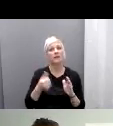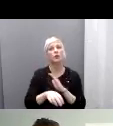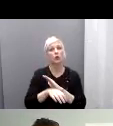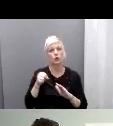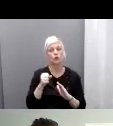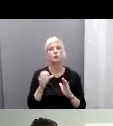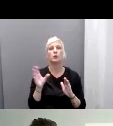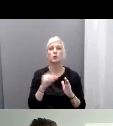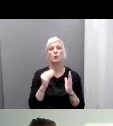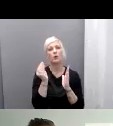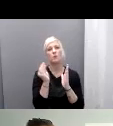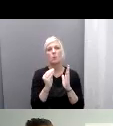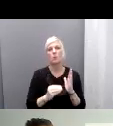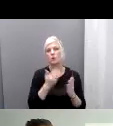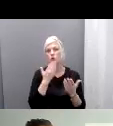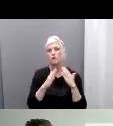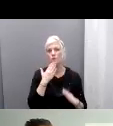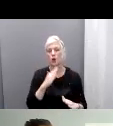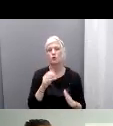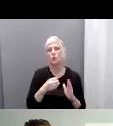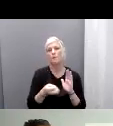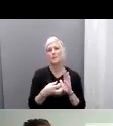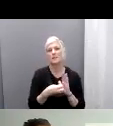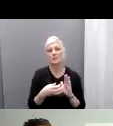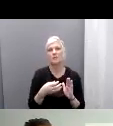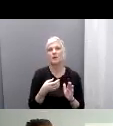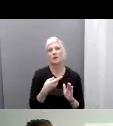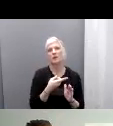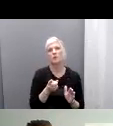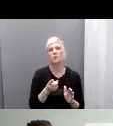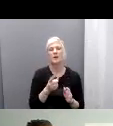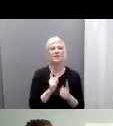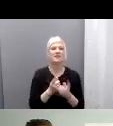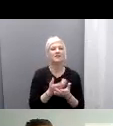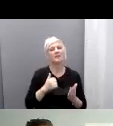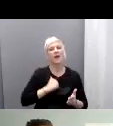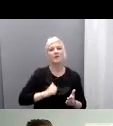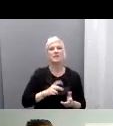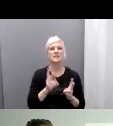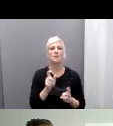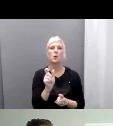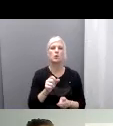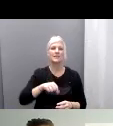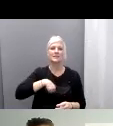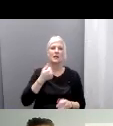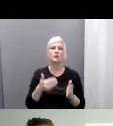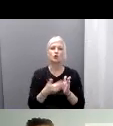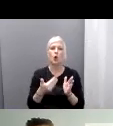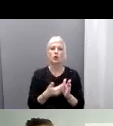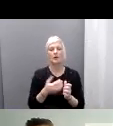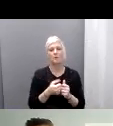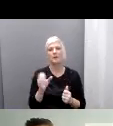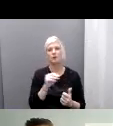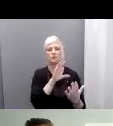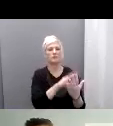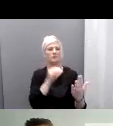där de har beskrivit att de har använt det, kanske inte med just de orden självskada, men när de har beskrivit det